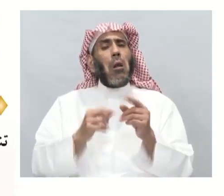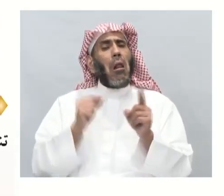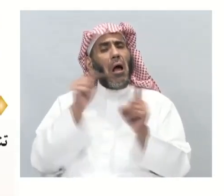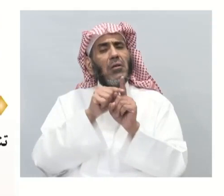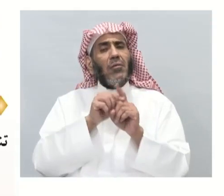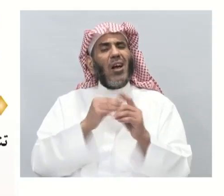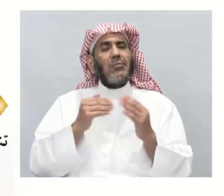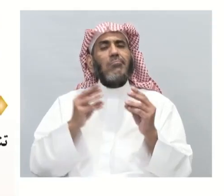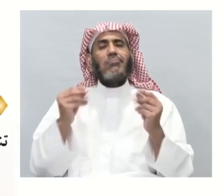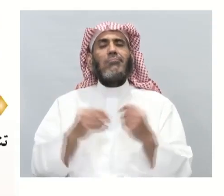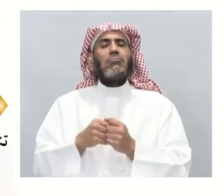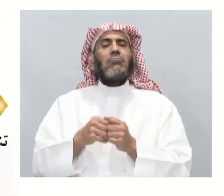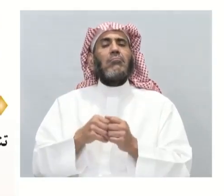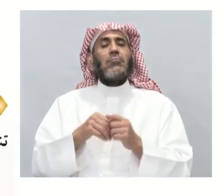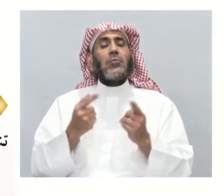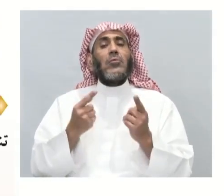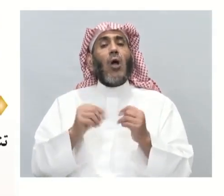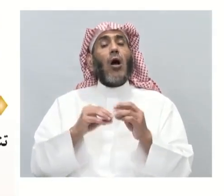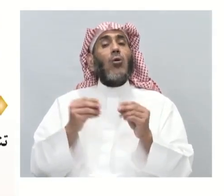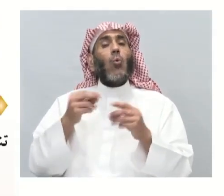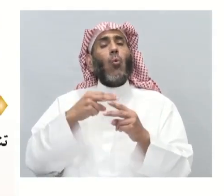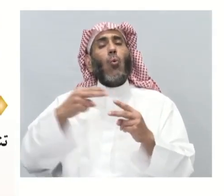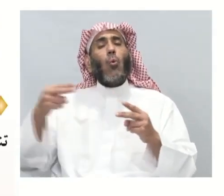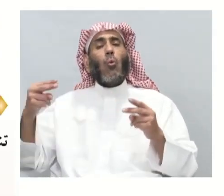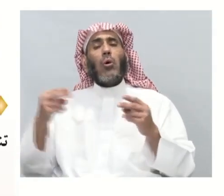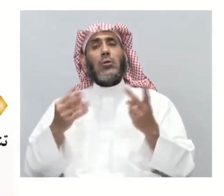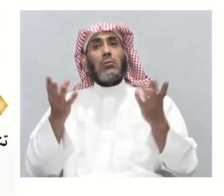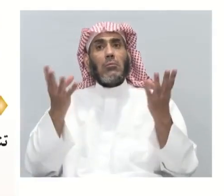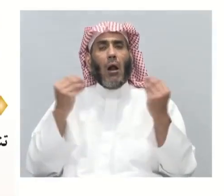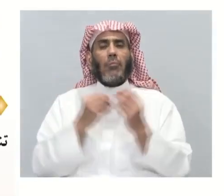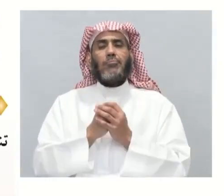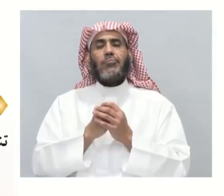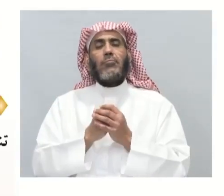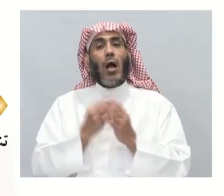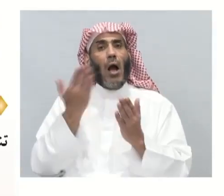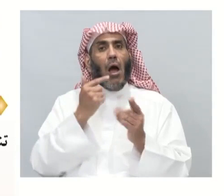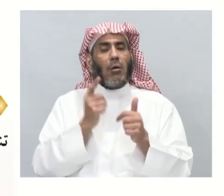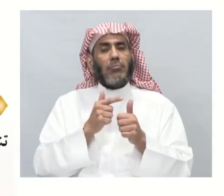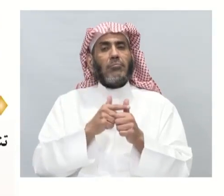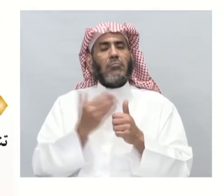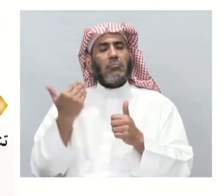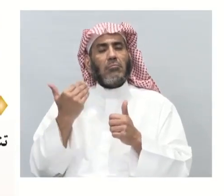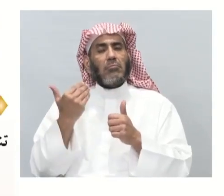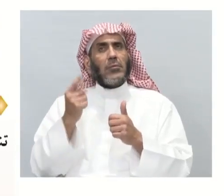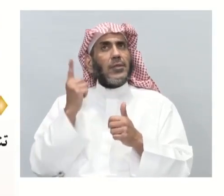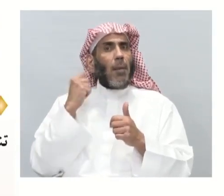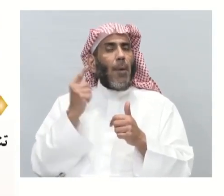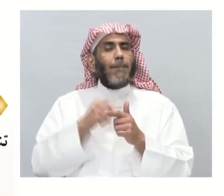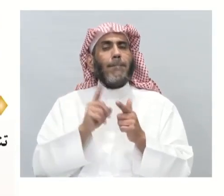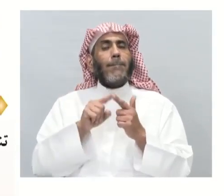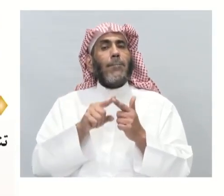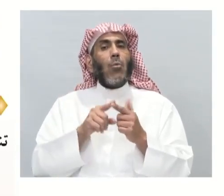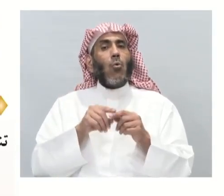لاحظ تعدد تعدد ادوات التلقي بالنسبه له هو قرا وقبل ذلك س